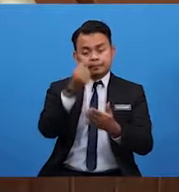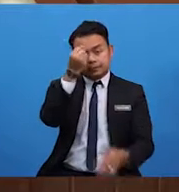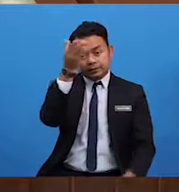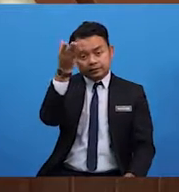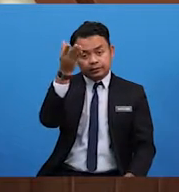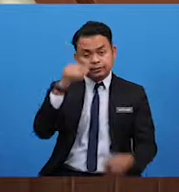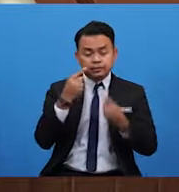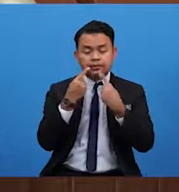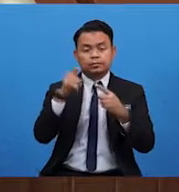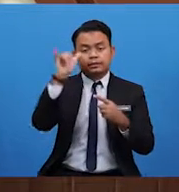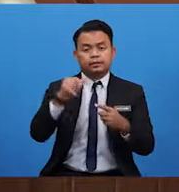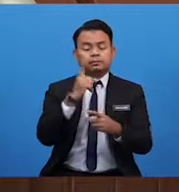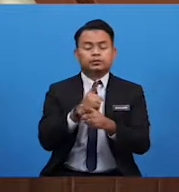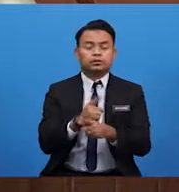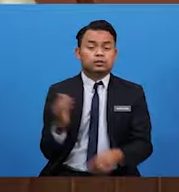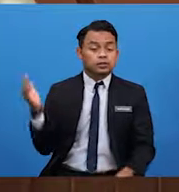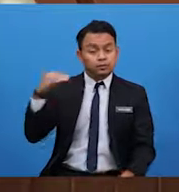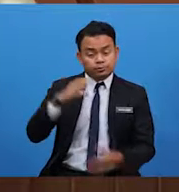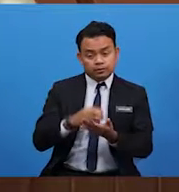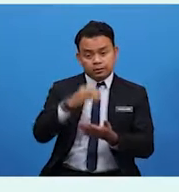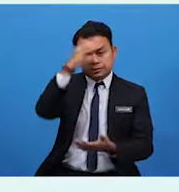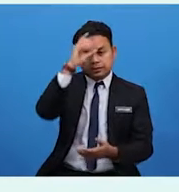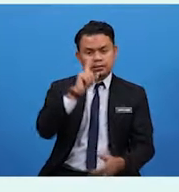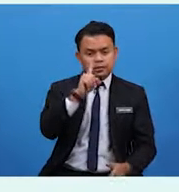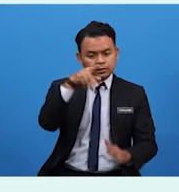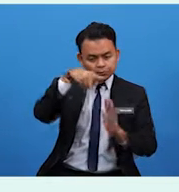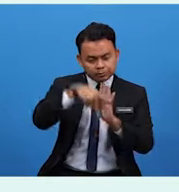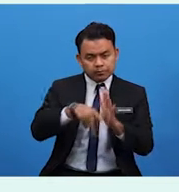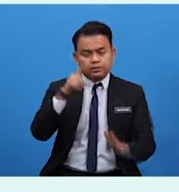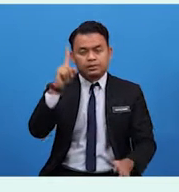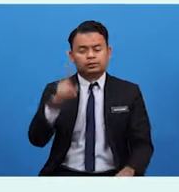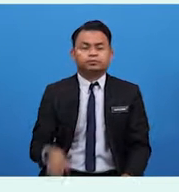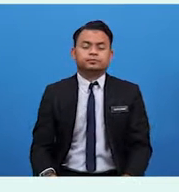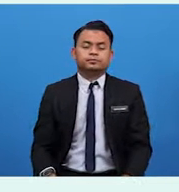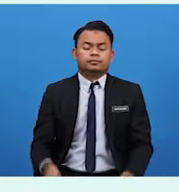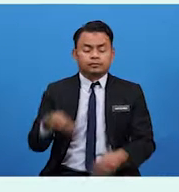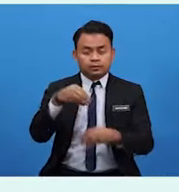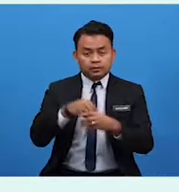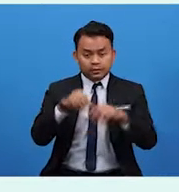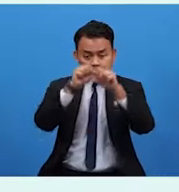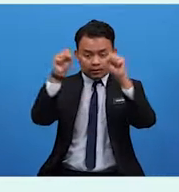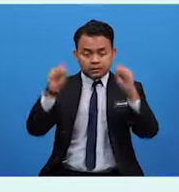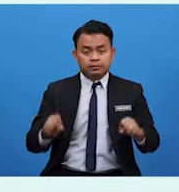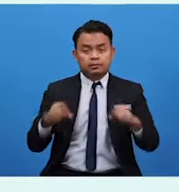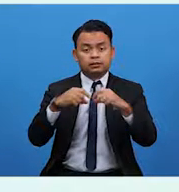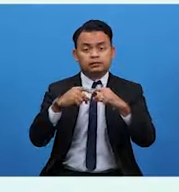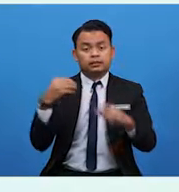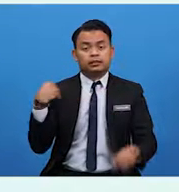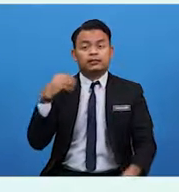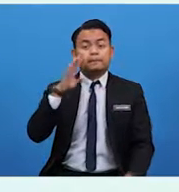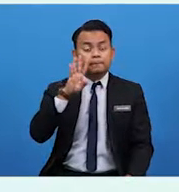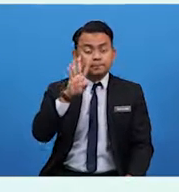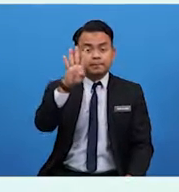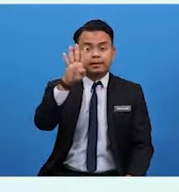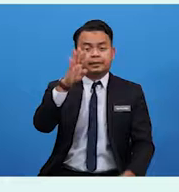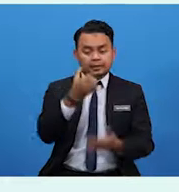Mari kita pelajari satu persatu. Dalam sistem elektrik, terdapat empat elemen utama yang